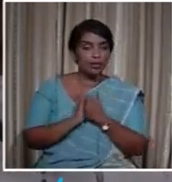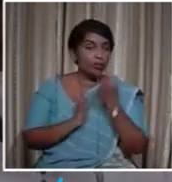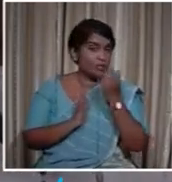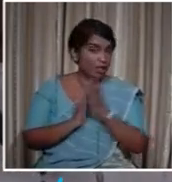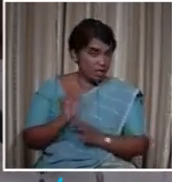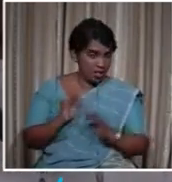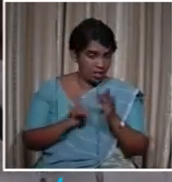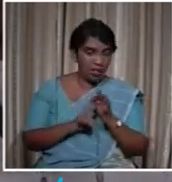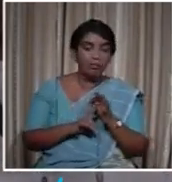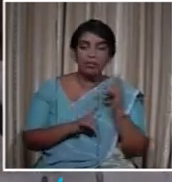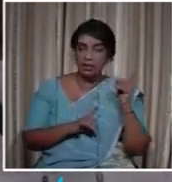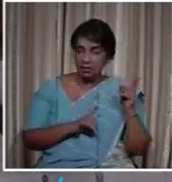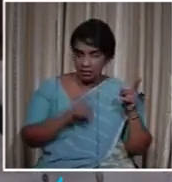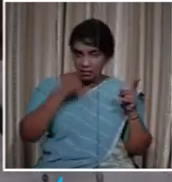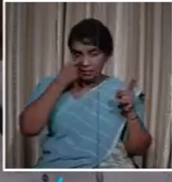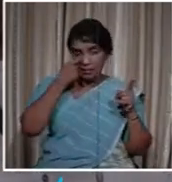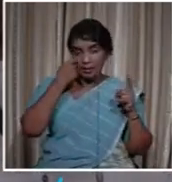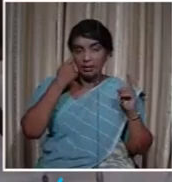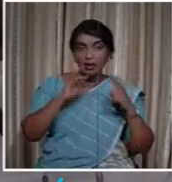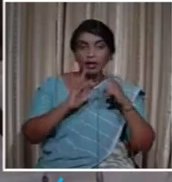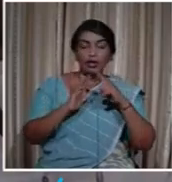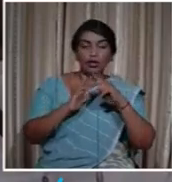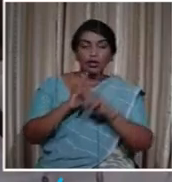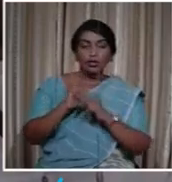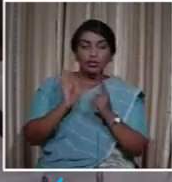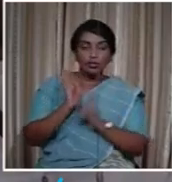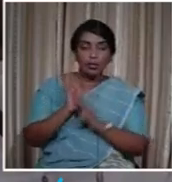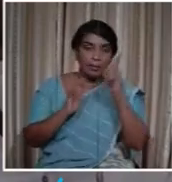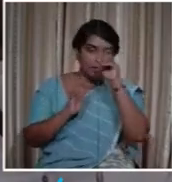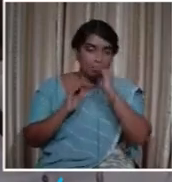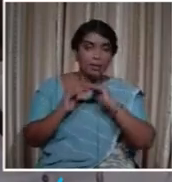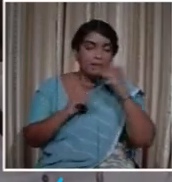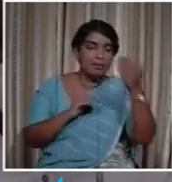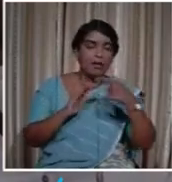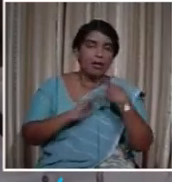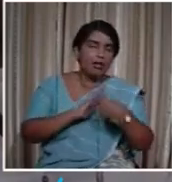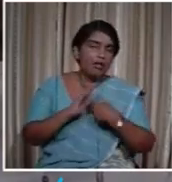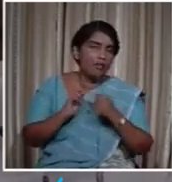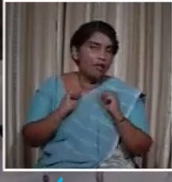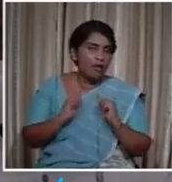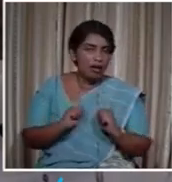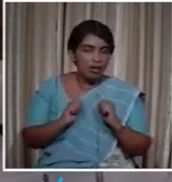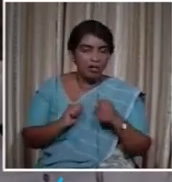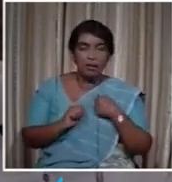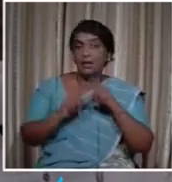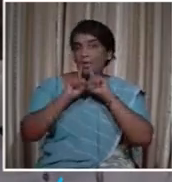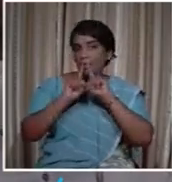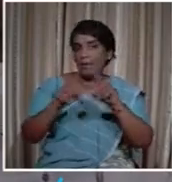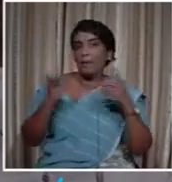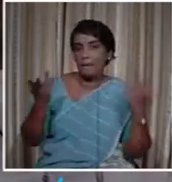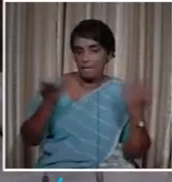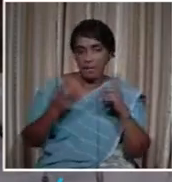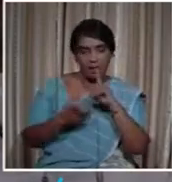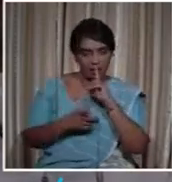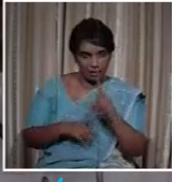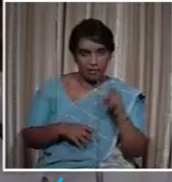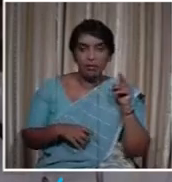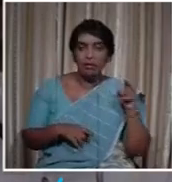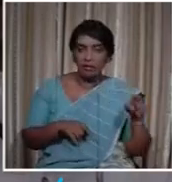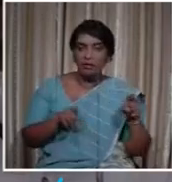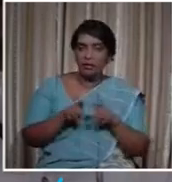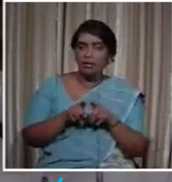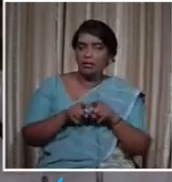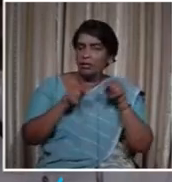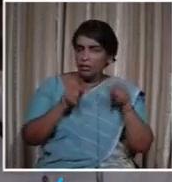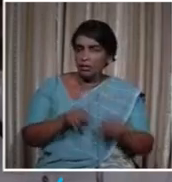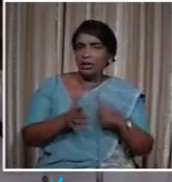சொன்னார், ஜூன் மாதத்துக்கு பிற்பாடு இலங்கையிலே என்ன நடக்கும் என்பதை எங்களால் கூற முடியாது. அவ்வளவு தூரம் இங்கே இருக்கின்ற அரசியல்